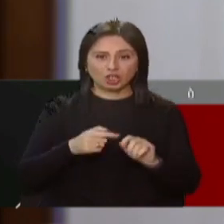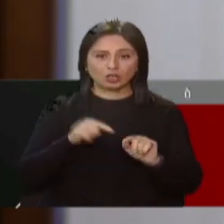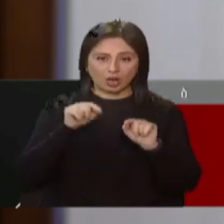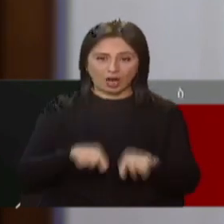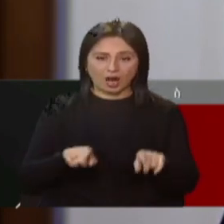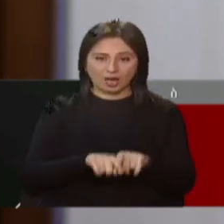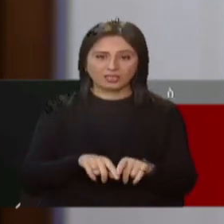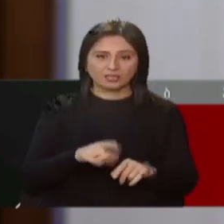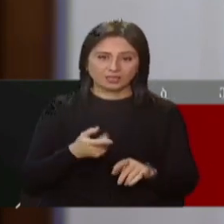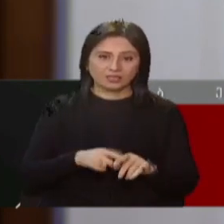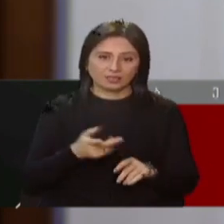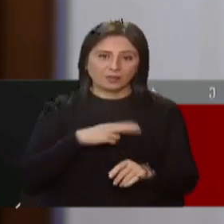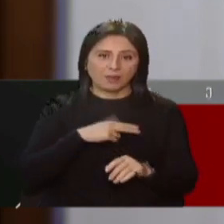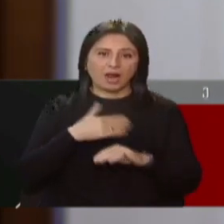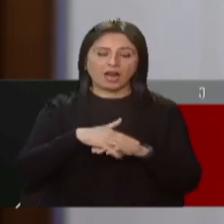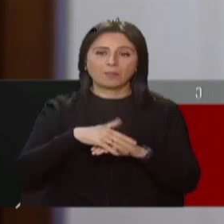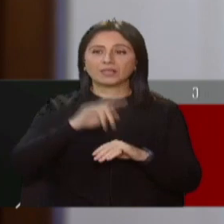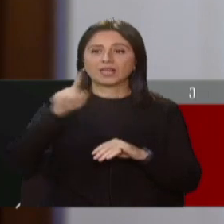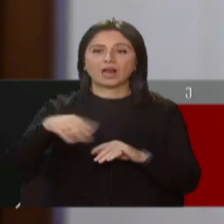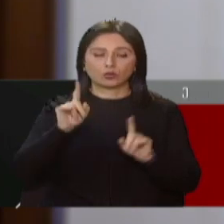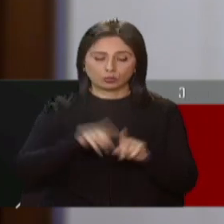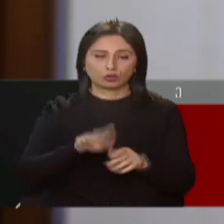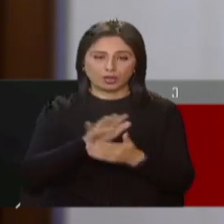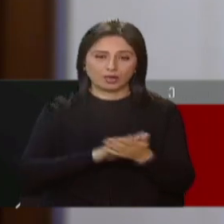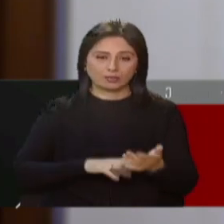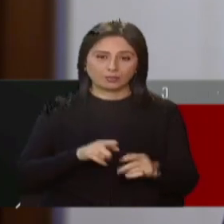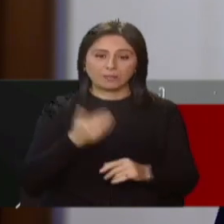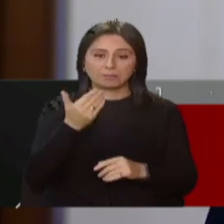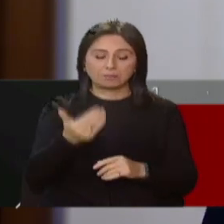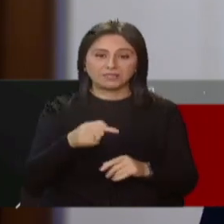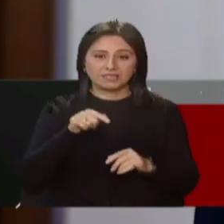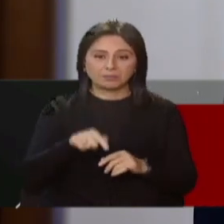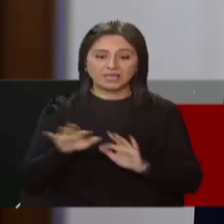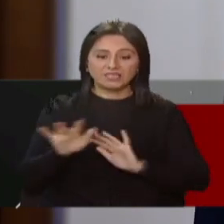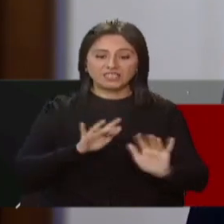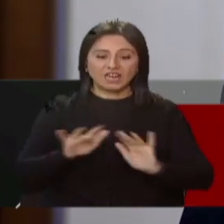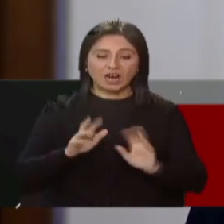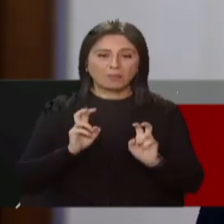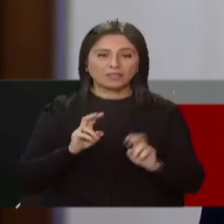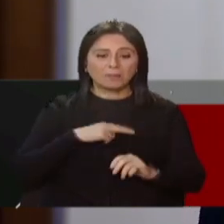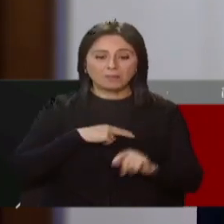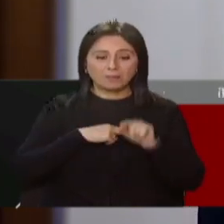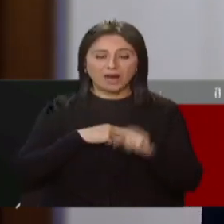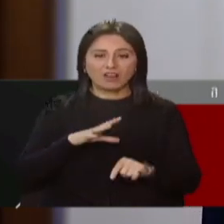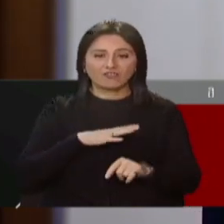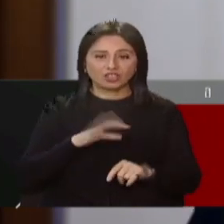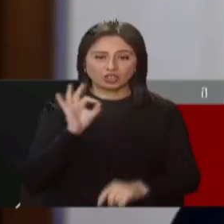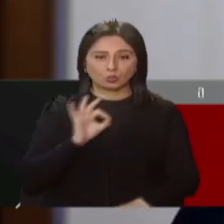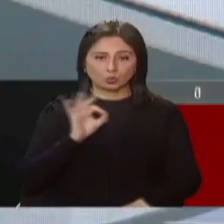და გააგზავნოს პარლამენტს გარეთაც კეთებას. ამიტომ მისი მარკიკმედების კოეფიციენტი პარლამენტში იყო ნულოვანი.